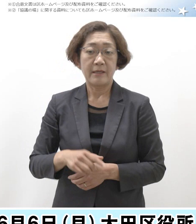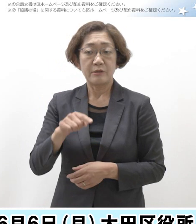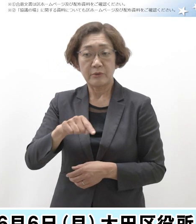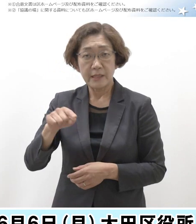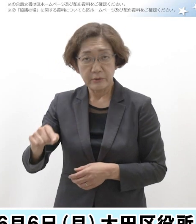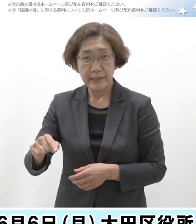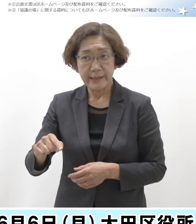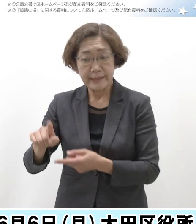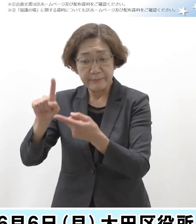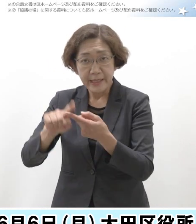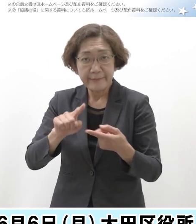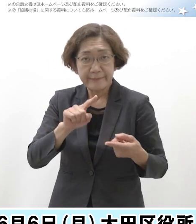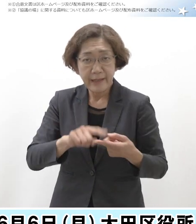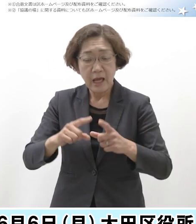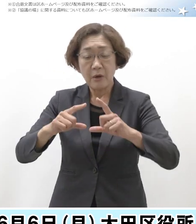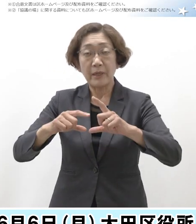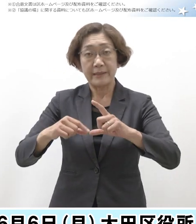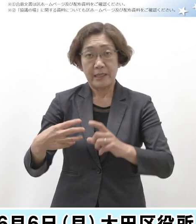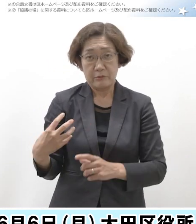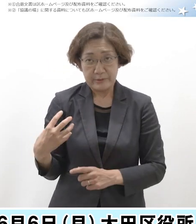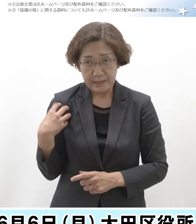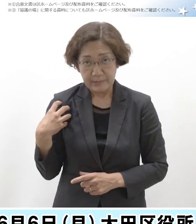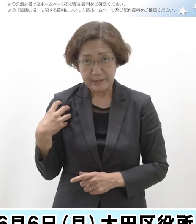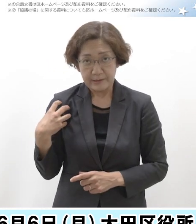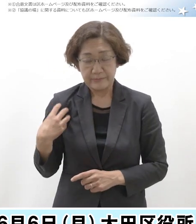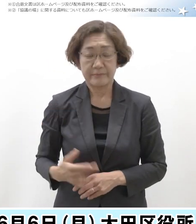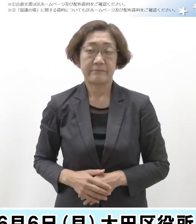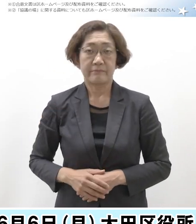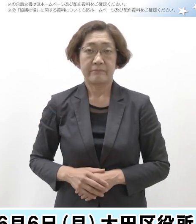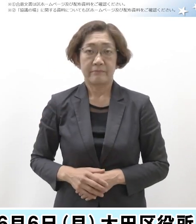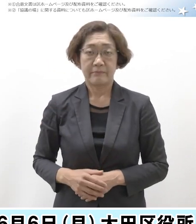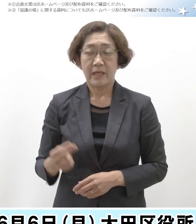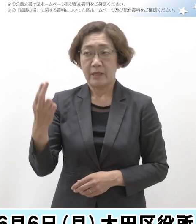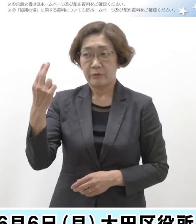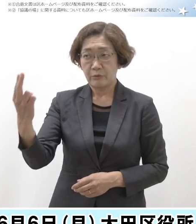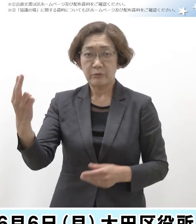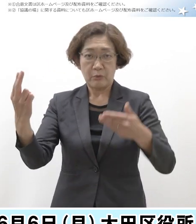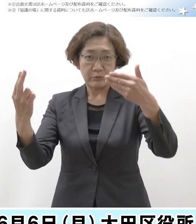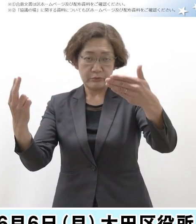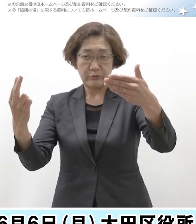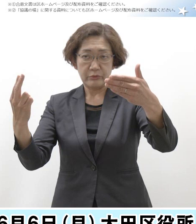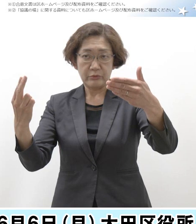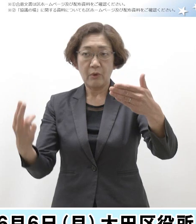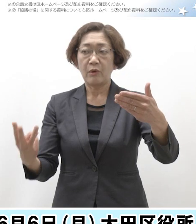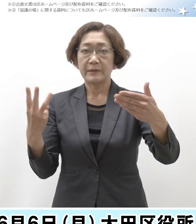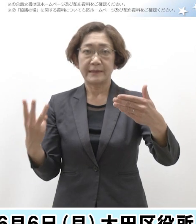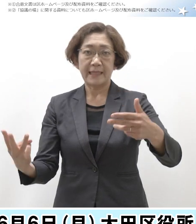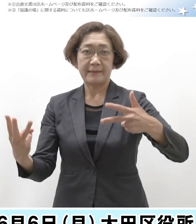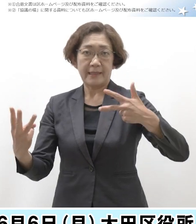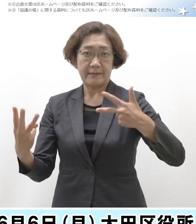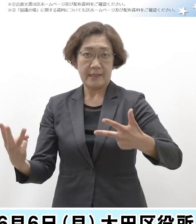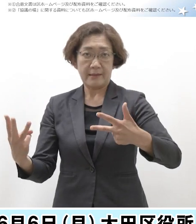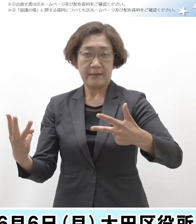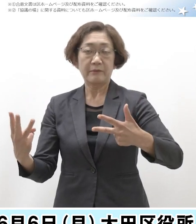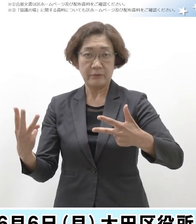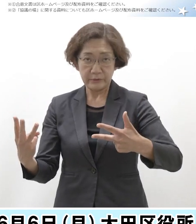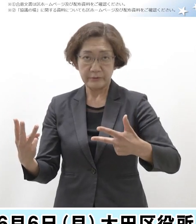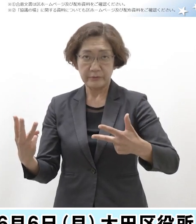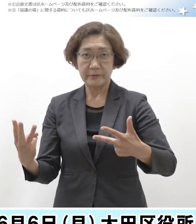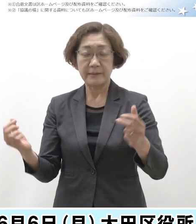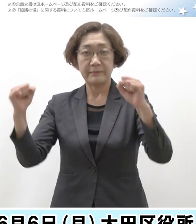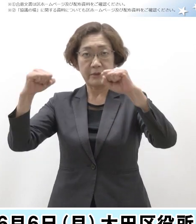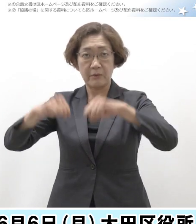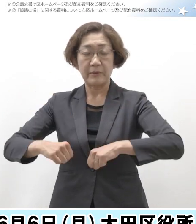とし、都区の負担割合を3対7といたしました。3点目といたしま